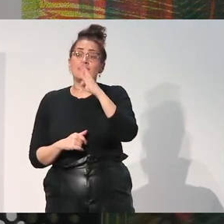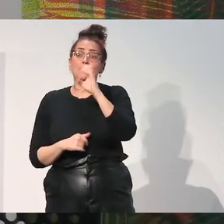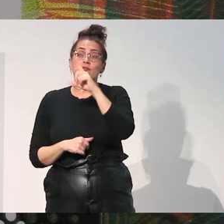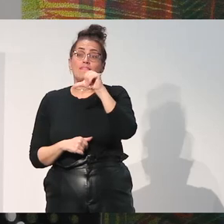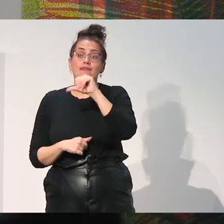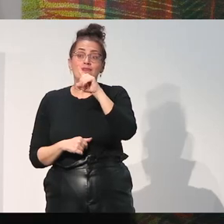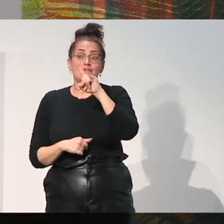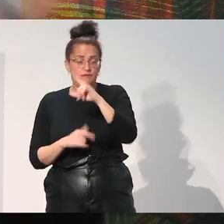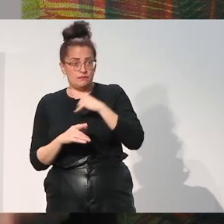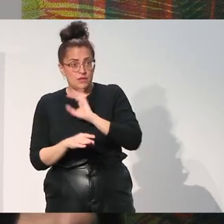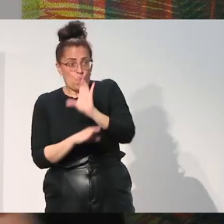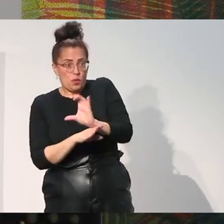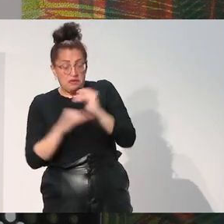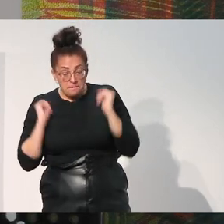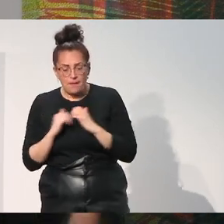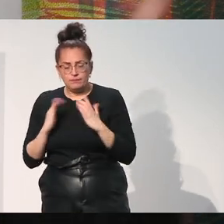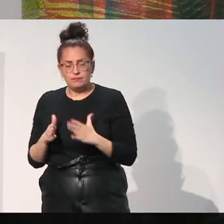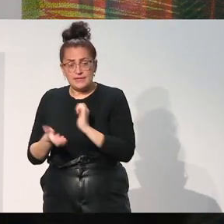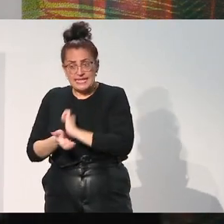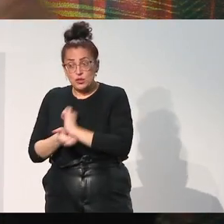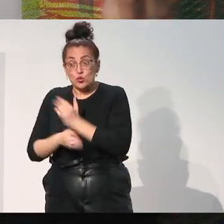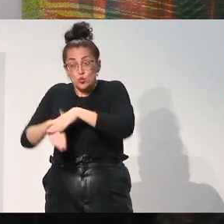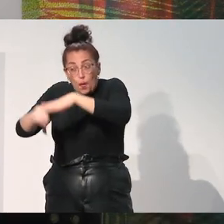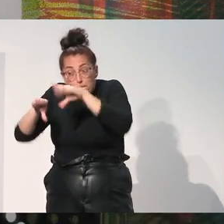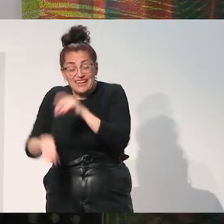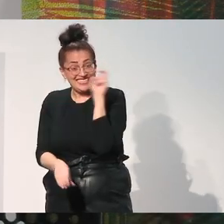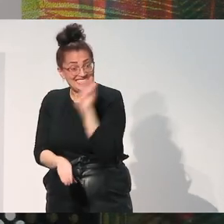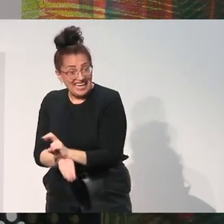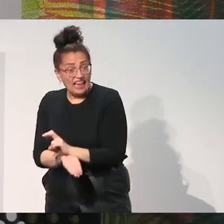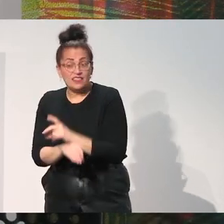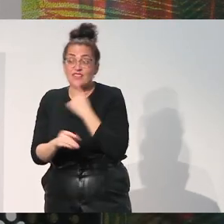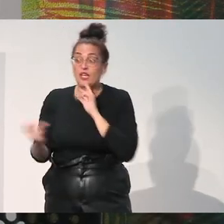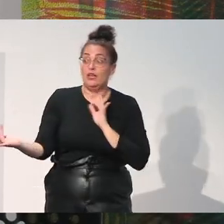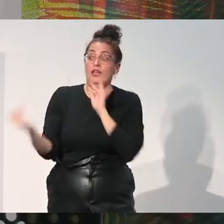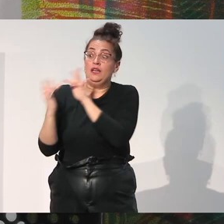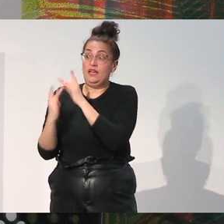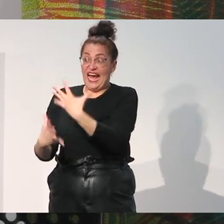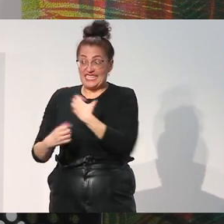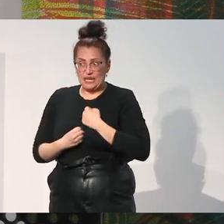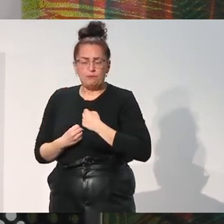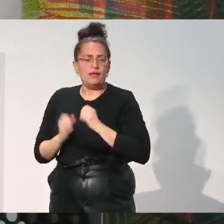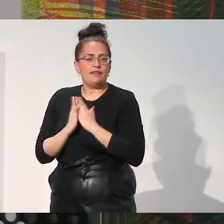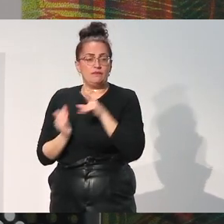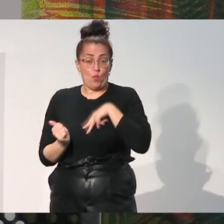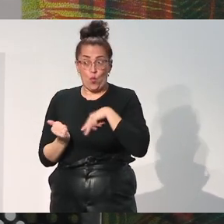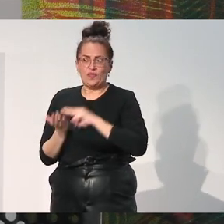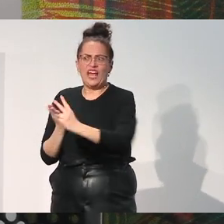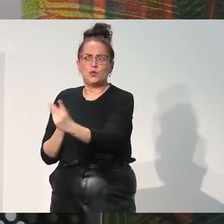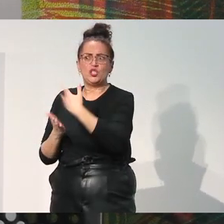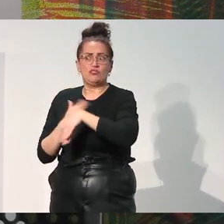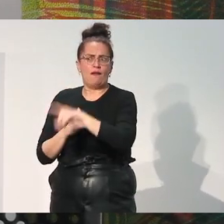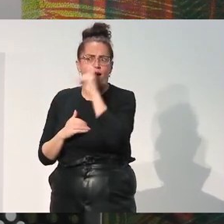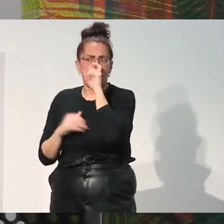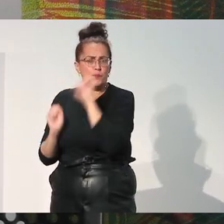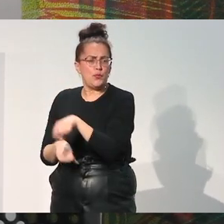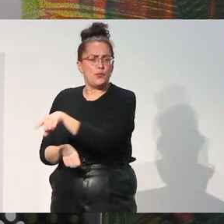qui traduit le livre. Je trouvais que c'était un juste retour des choses. Voilà, j'ai raconté sa vie. Maintenant, c'est à lui de la remettre en mots en arabe. Et vous avez